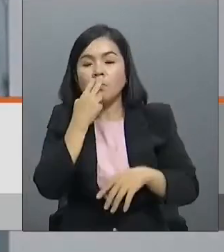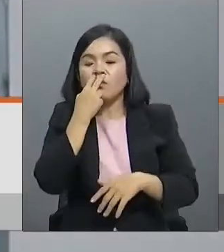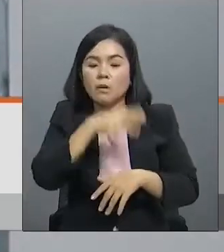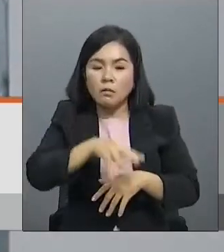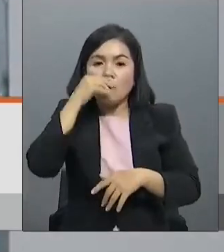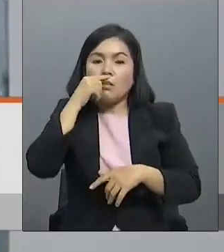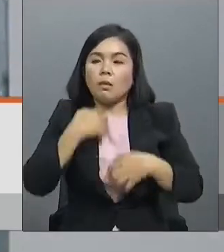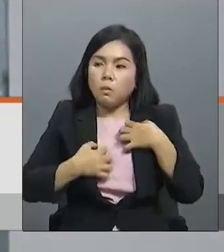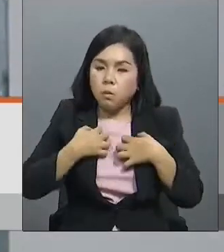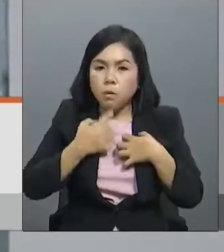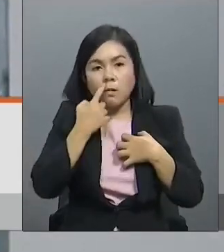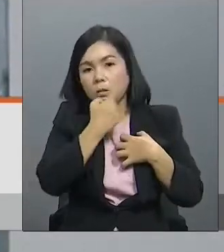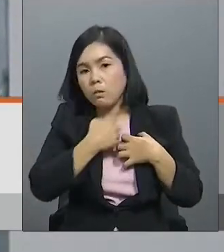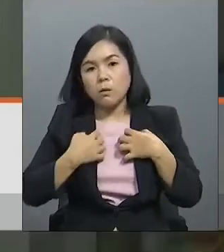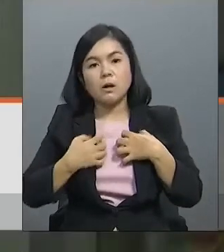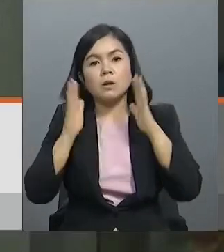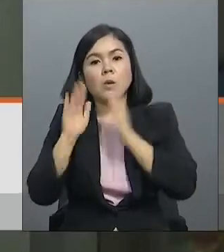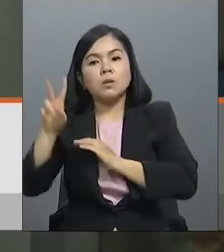2,000 คนเป็นกลุ่มโรคหัวใจ